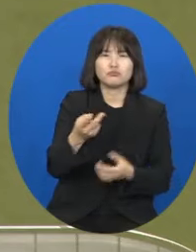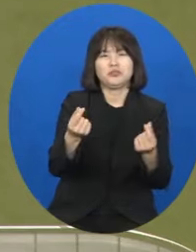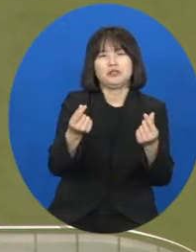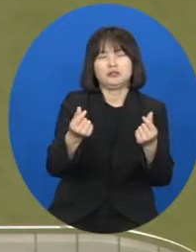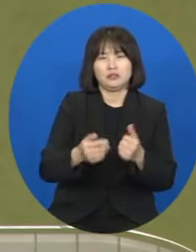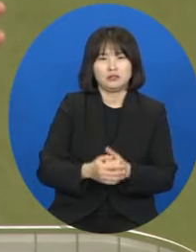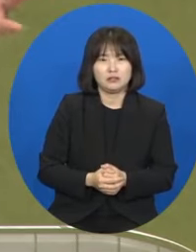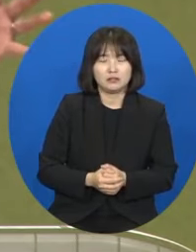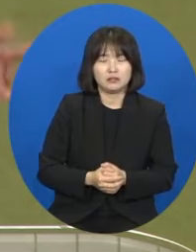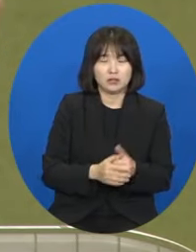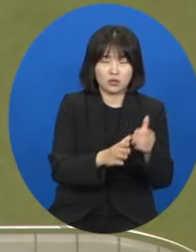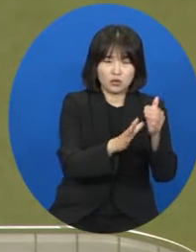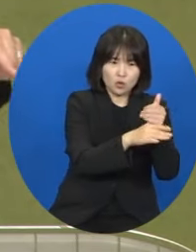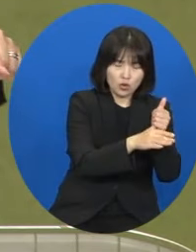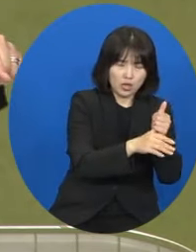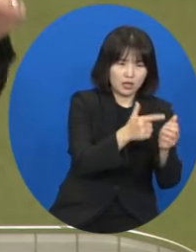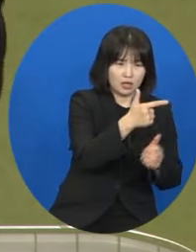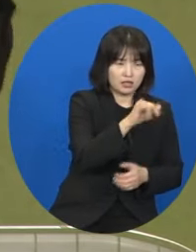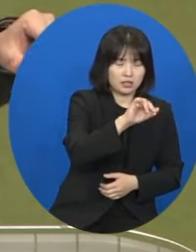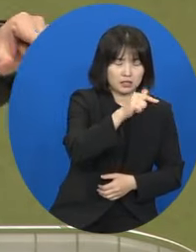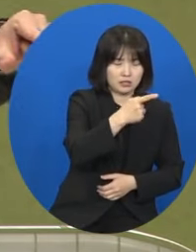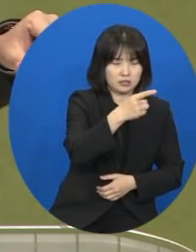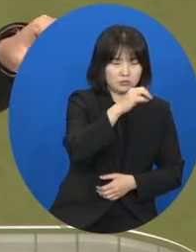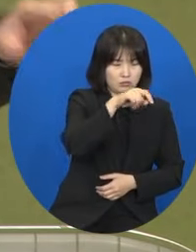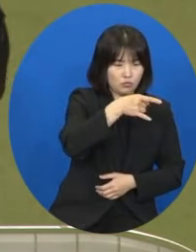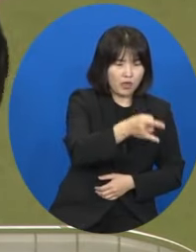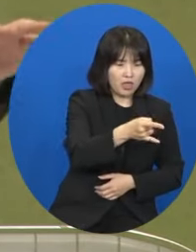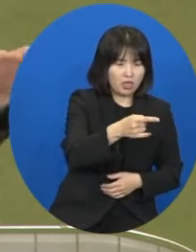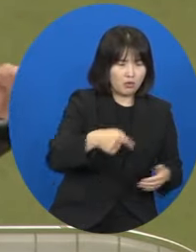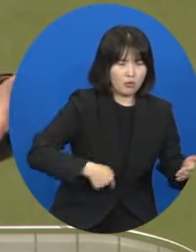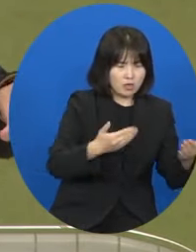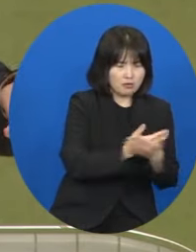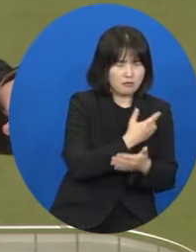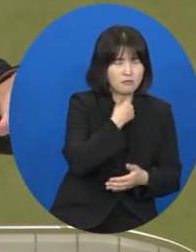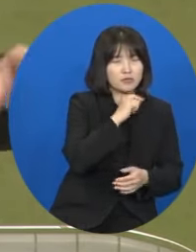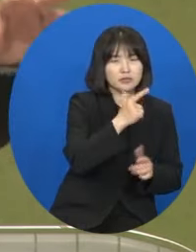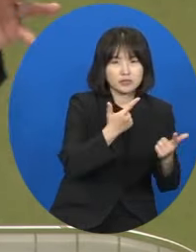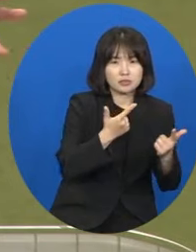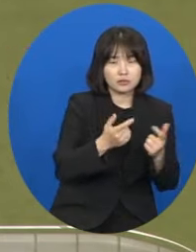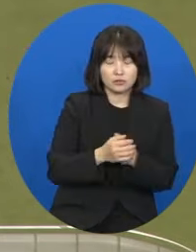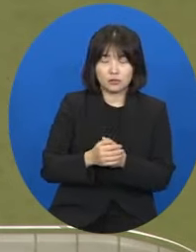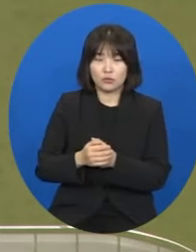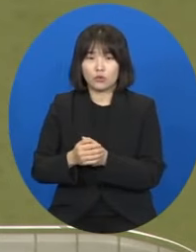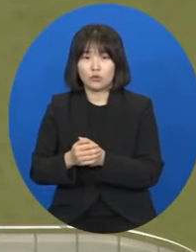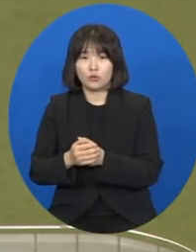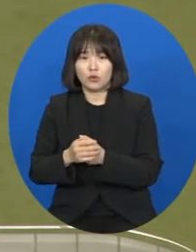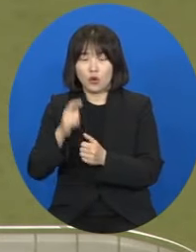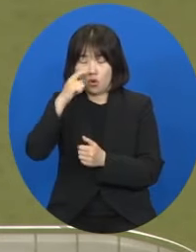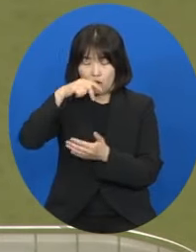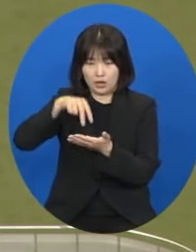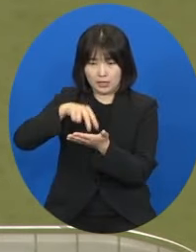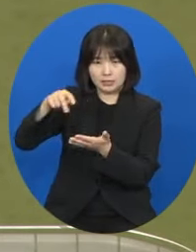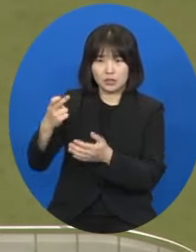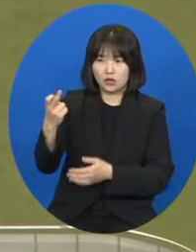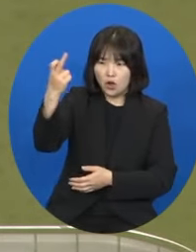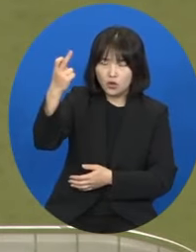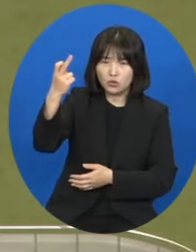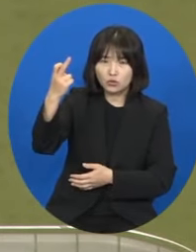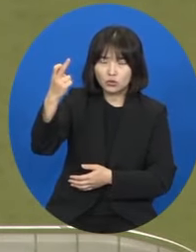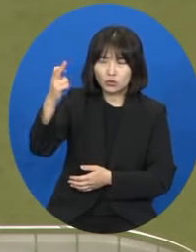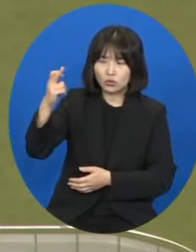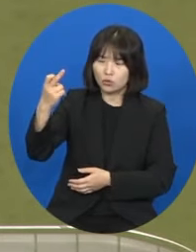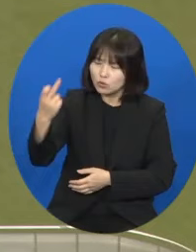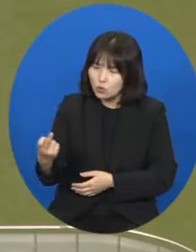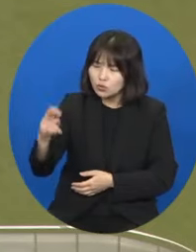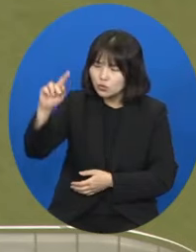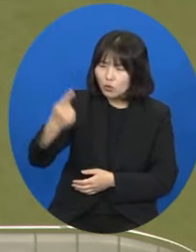않았습니다. 탕자의 형도 동생이 돌아오는 것을 원치 않았어요. 굉장히 인물이 비슷해요. 그래서 두 인물이